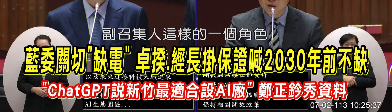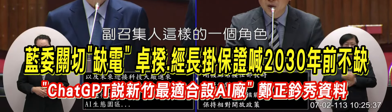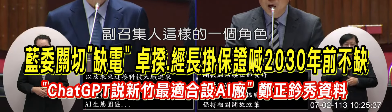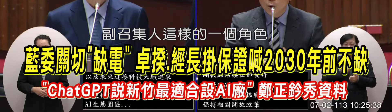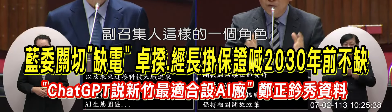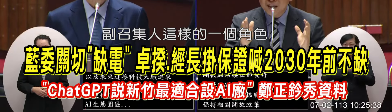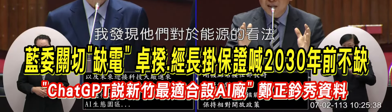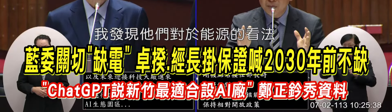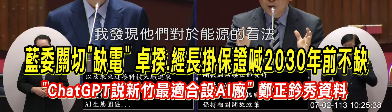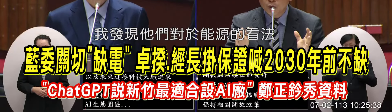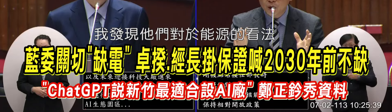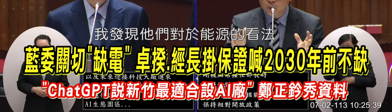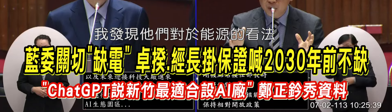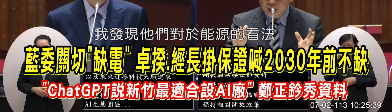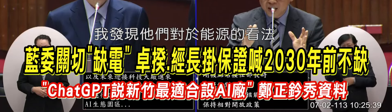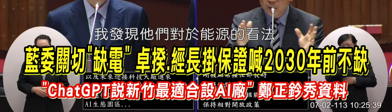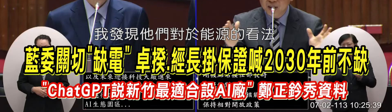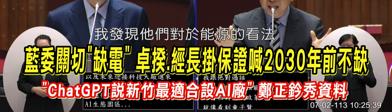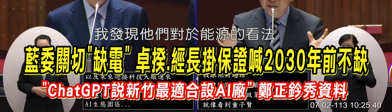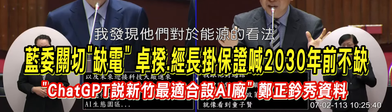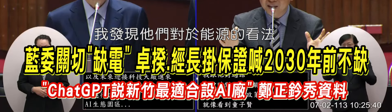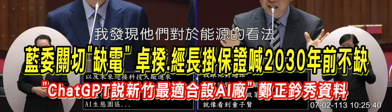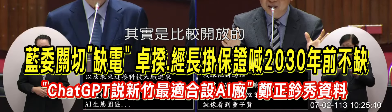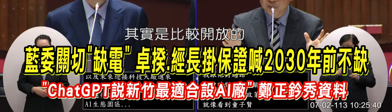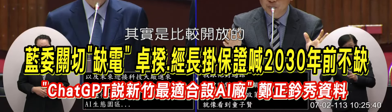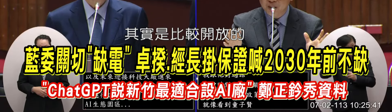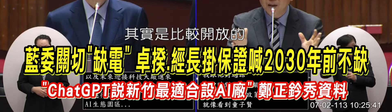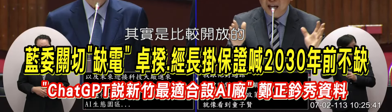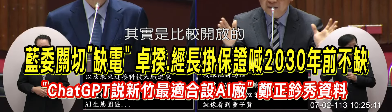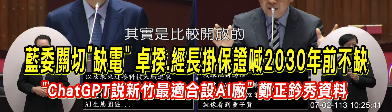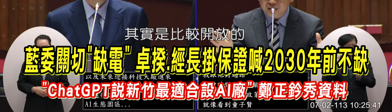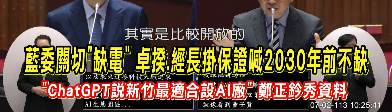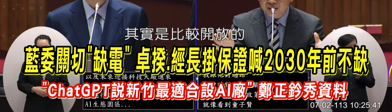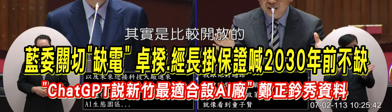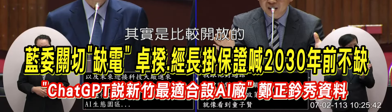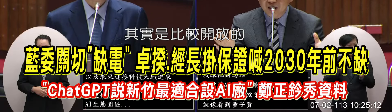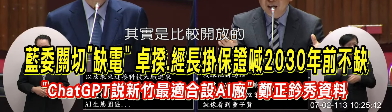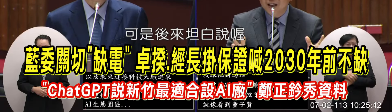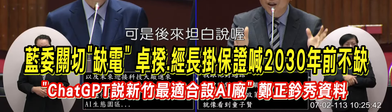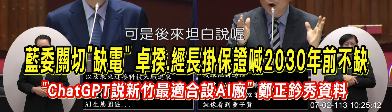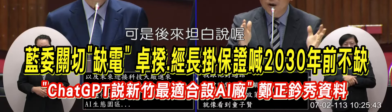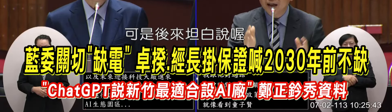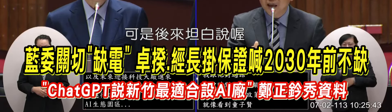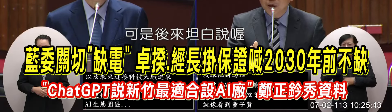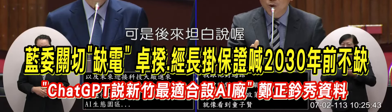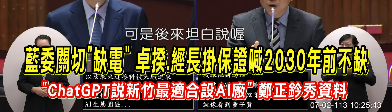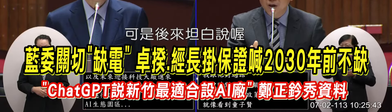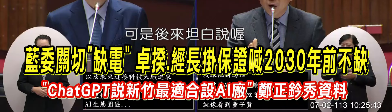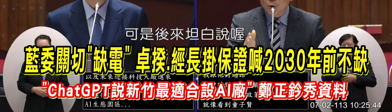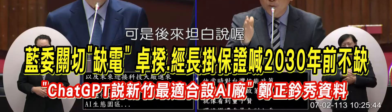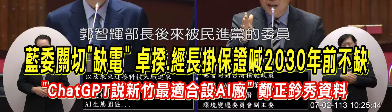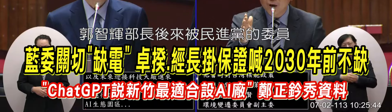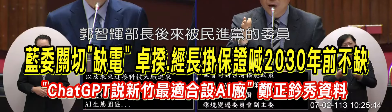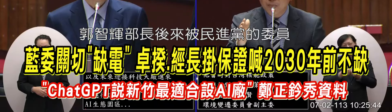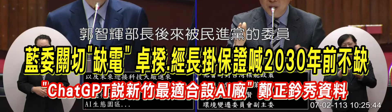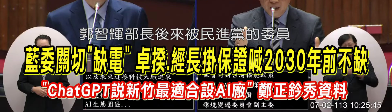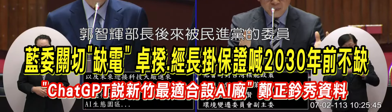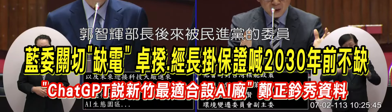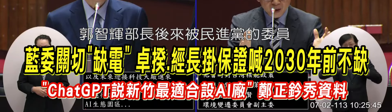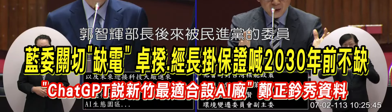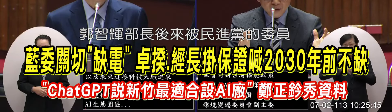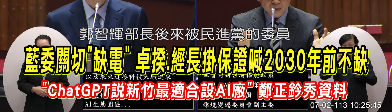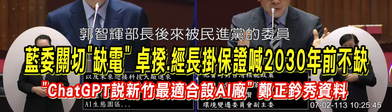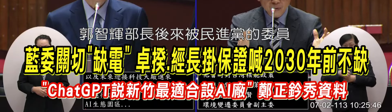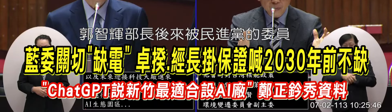样一个角色的时候，我发现他们对于能源的看法其实是比较开放的。可是后来坦白说，郭部长后来